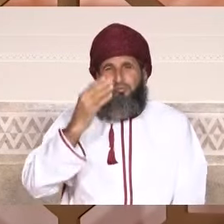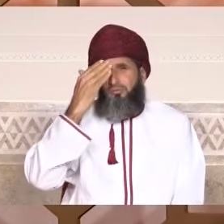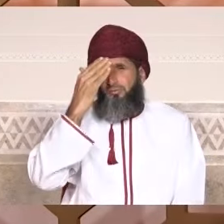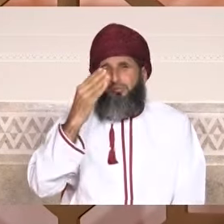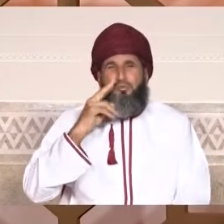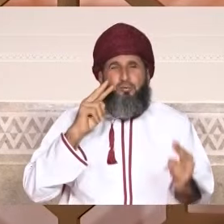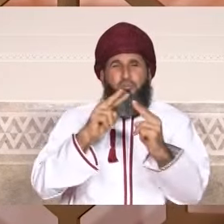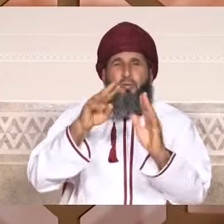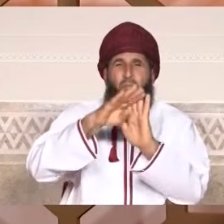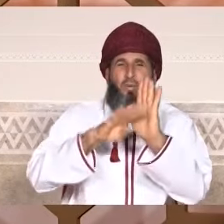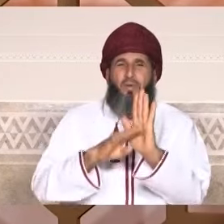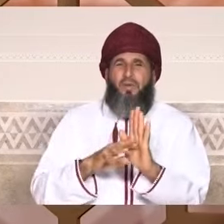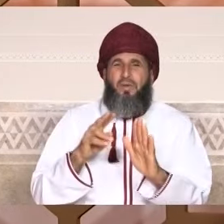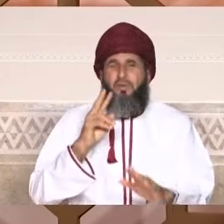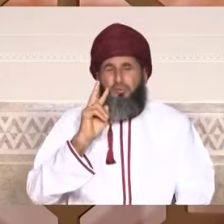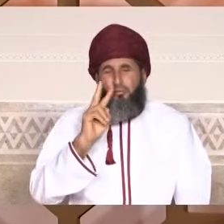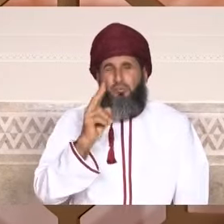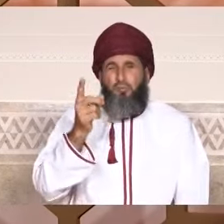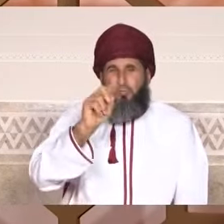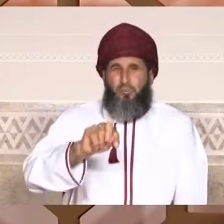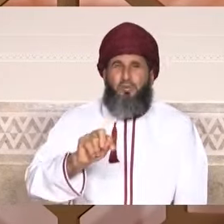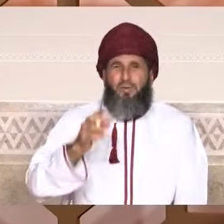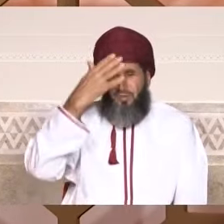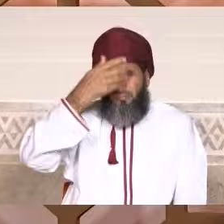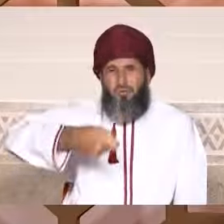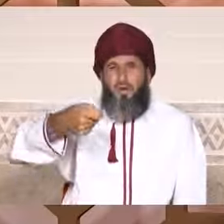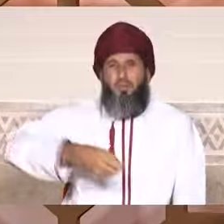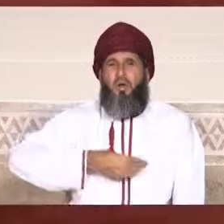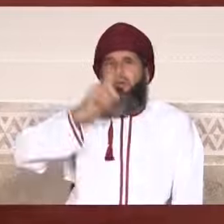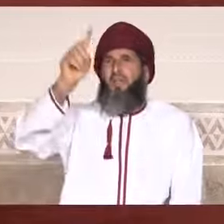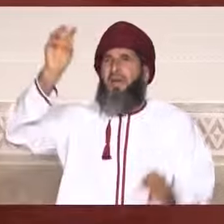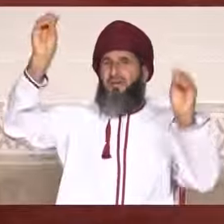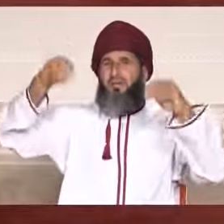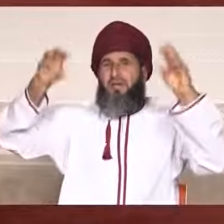على متابعتكم. نلقاكم غدا بإذن الله، والسلام عليكم ورحمة الله وبركاته.